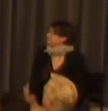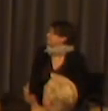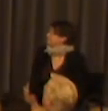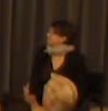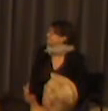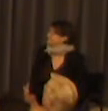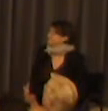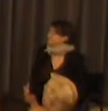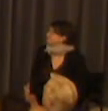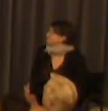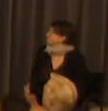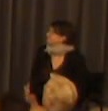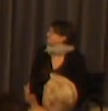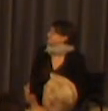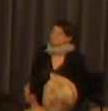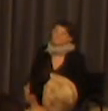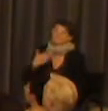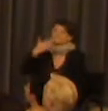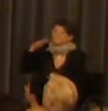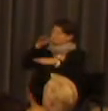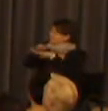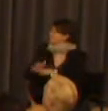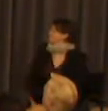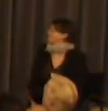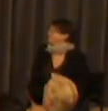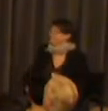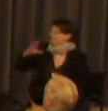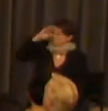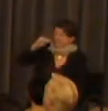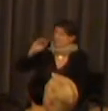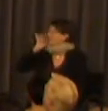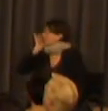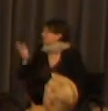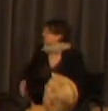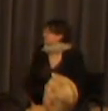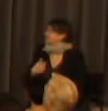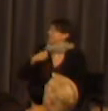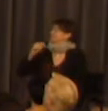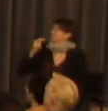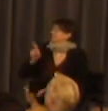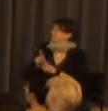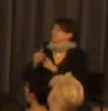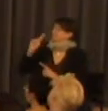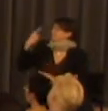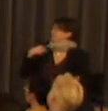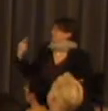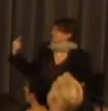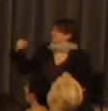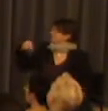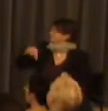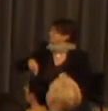No necessito el micròfon, gràcies. Sí, bona tarda a tothom. A tots i a totes. En primer lloc, m'agradaria dir